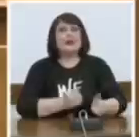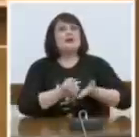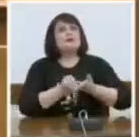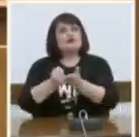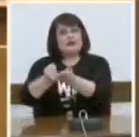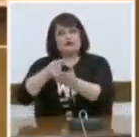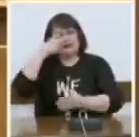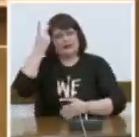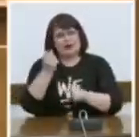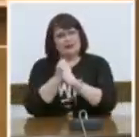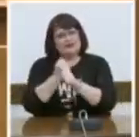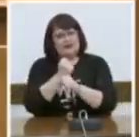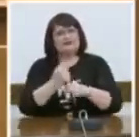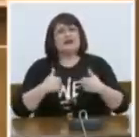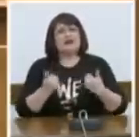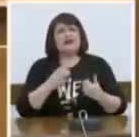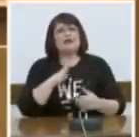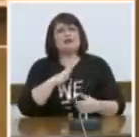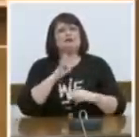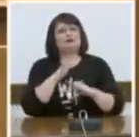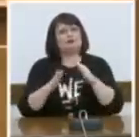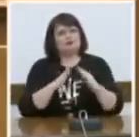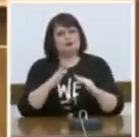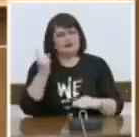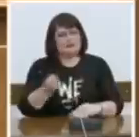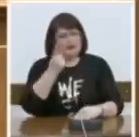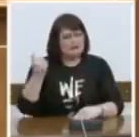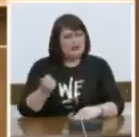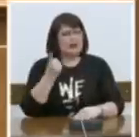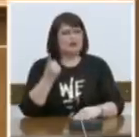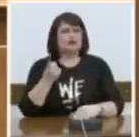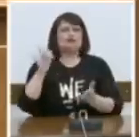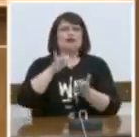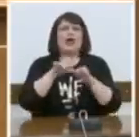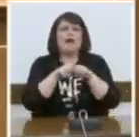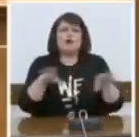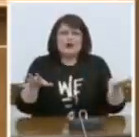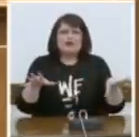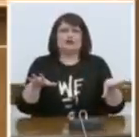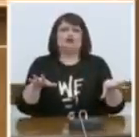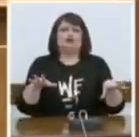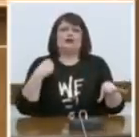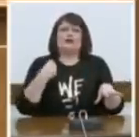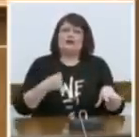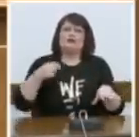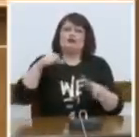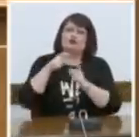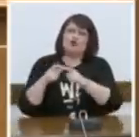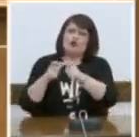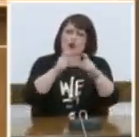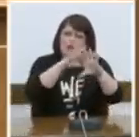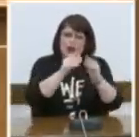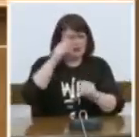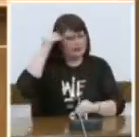εργασία, την προστασία του περιβάλλοντος, την αποκέντρωση και την αυτοδιοίκηση και τον κοινοτισμό. Και εμείς τα βάζουμε μπροστά. Δεν τα ξεχνάμε, κύριε Μητσοτάκη. Γιατί